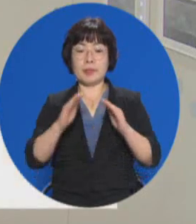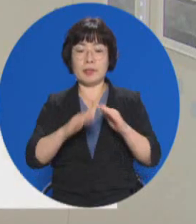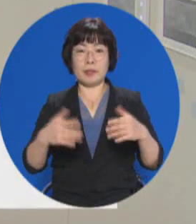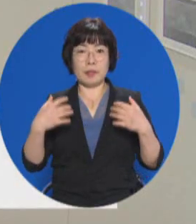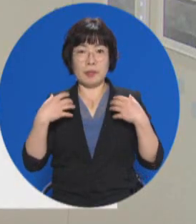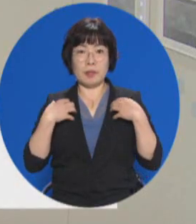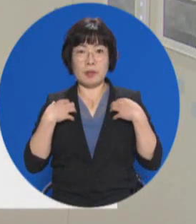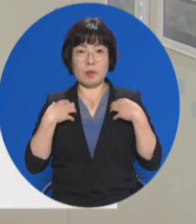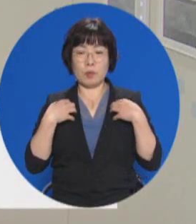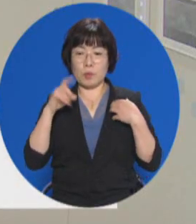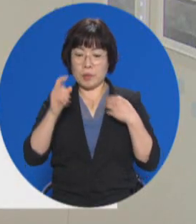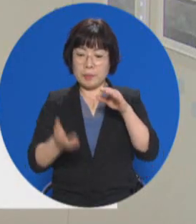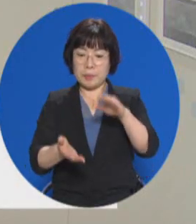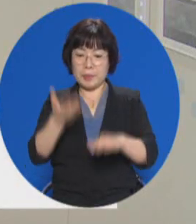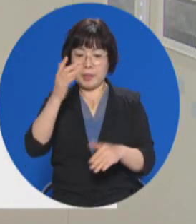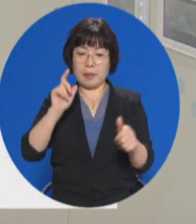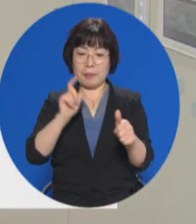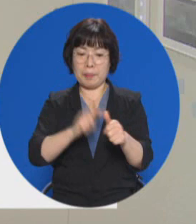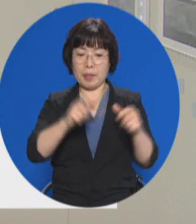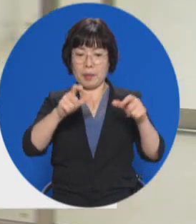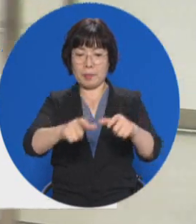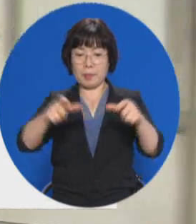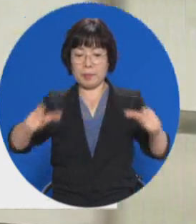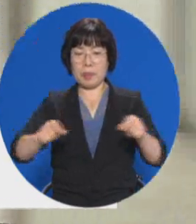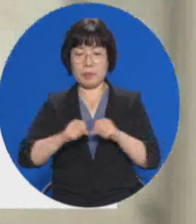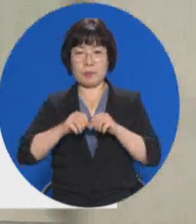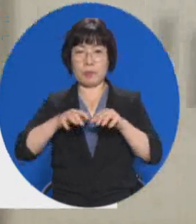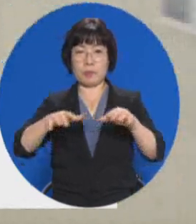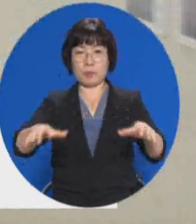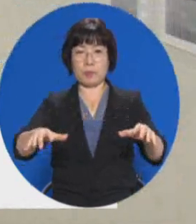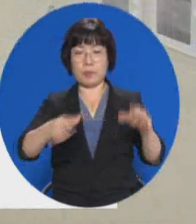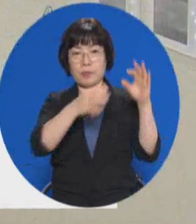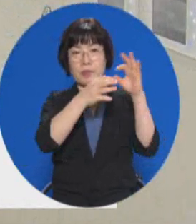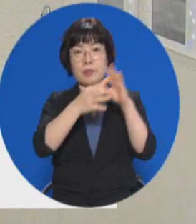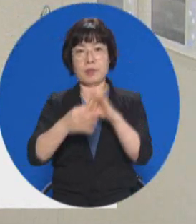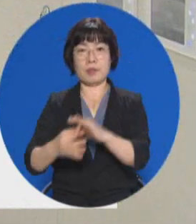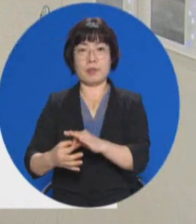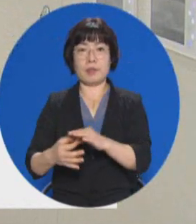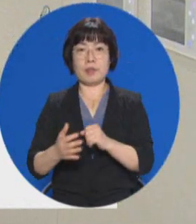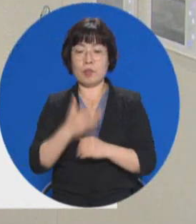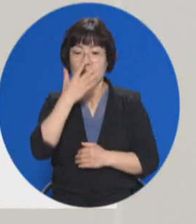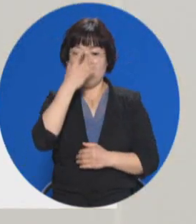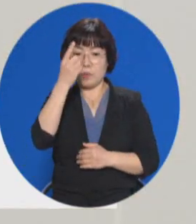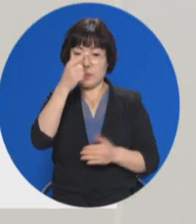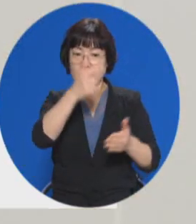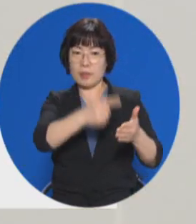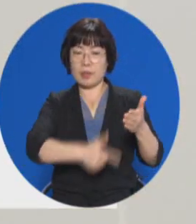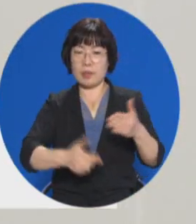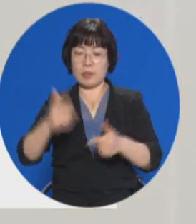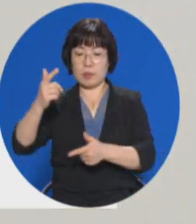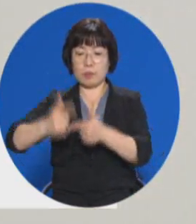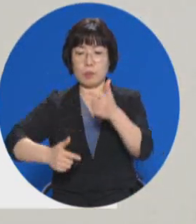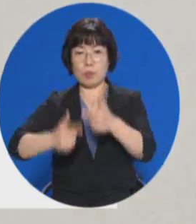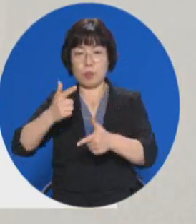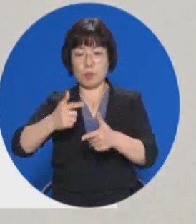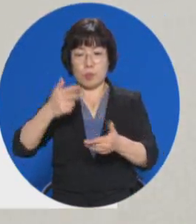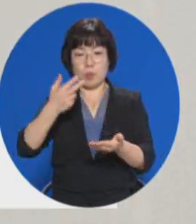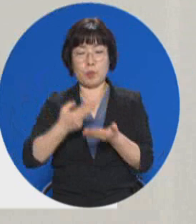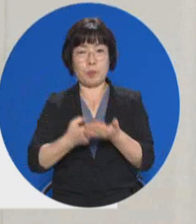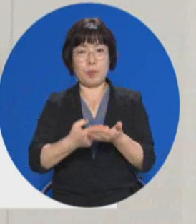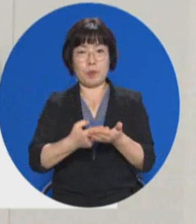전라남도가 두 자릿수 코로나19 지역감염 확진자가 발생함이 계속되면서 순천과 강진, 목포의료원의